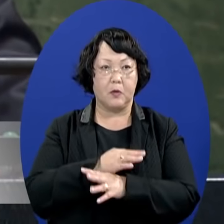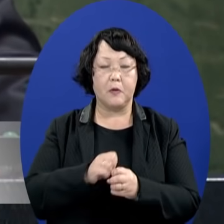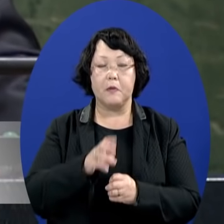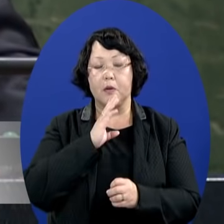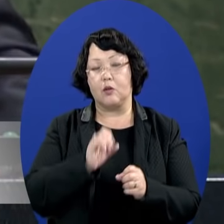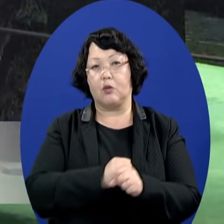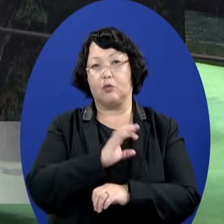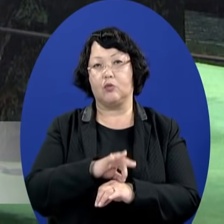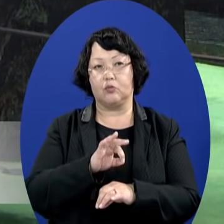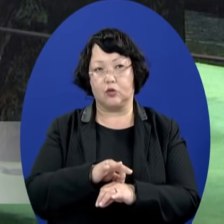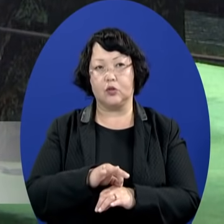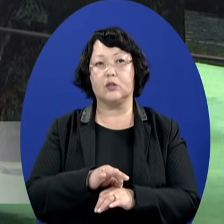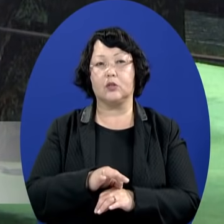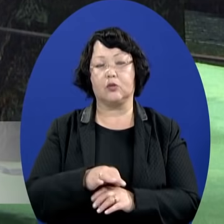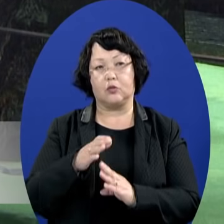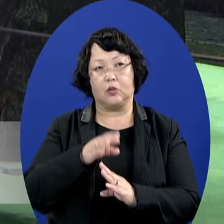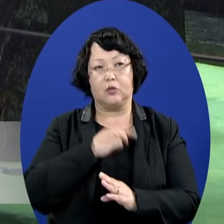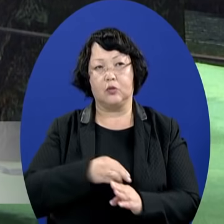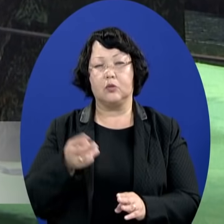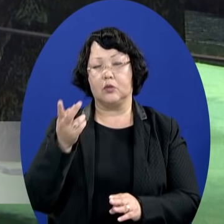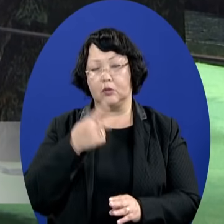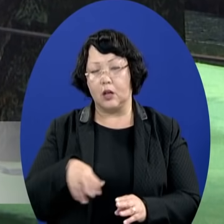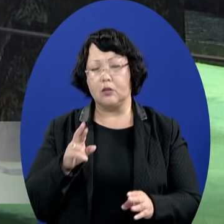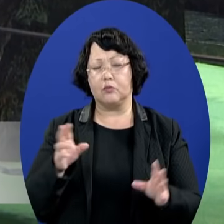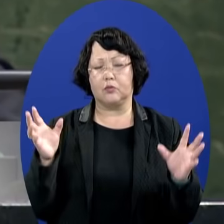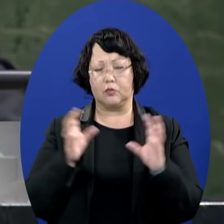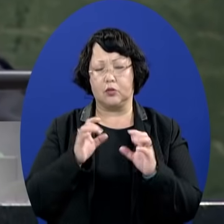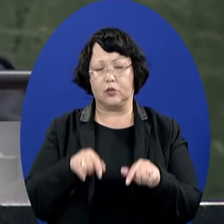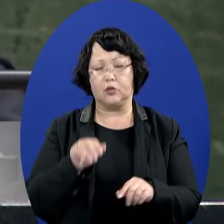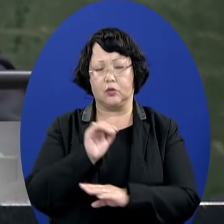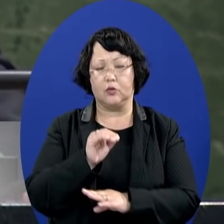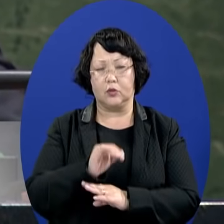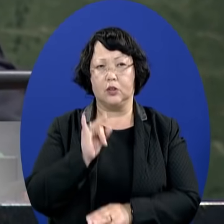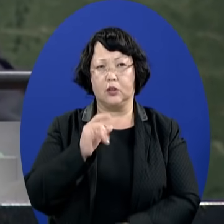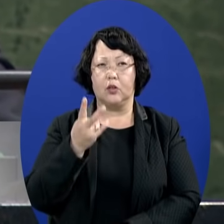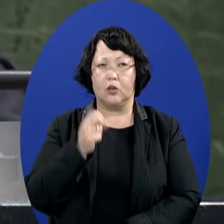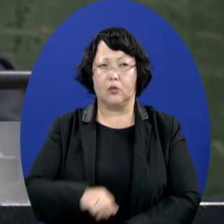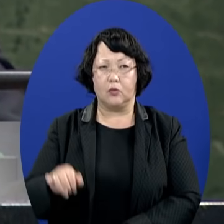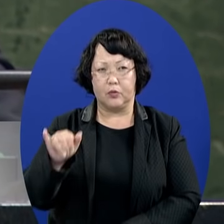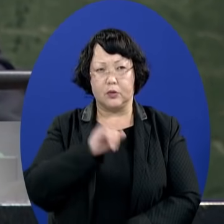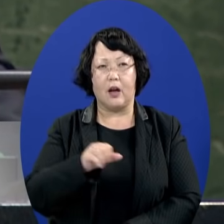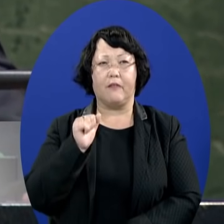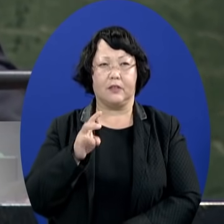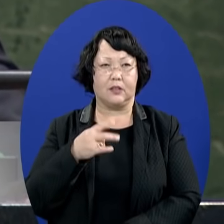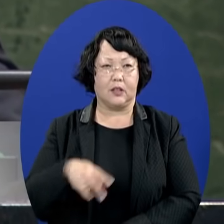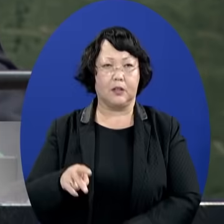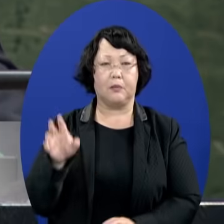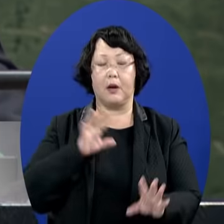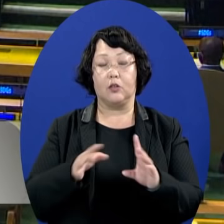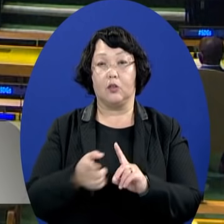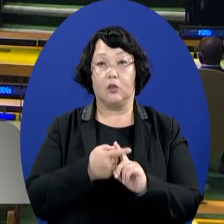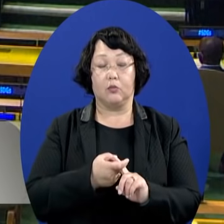цар тахалтай тэмцэх дээд хэмжээний уулзалт юм аа. За түүнчлэн энэ өдөр их хорийн орнуудын Афганистаны нөхцөл байдалтай